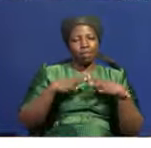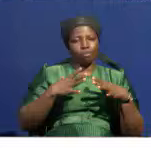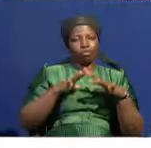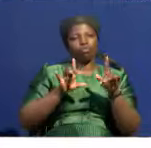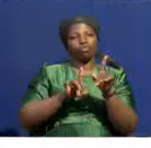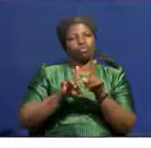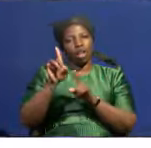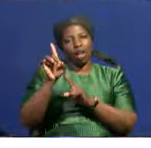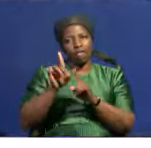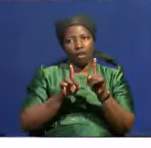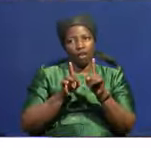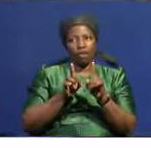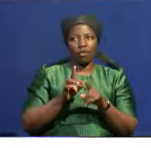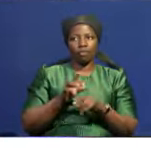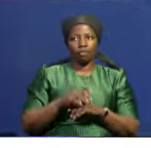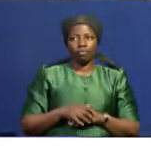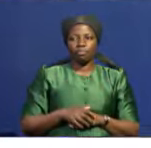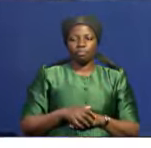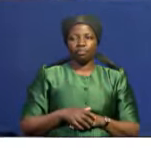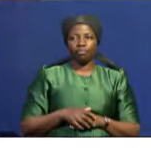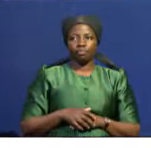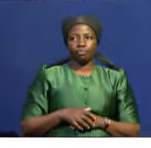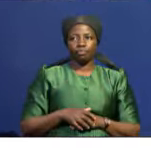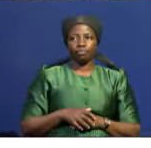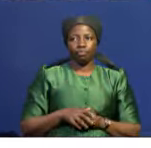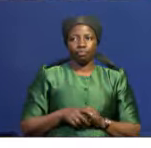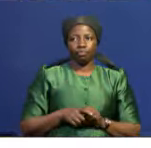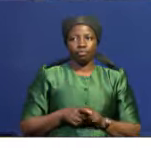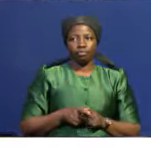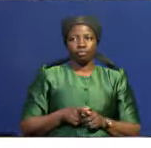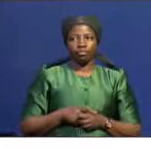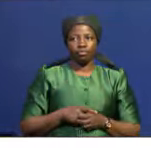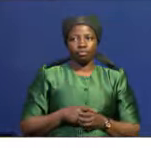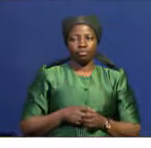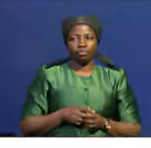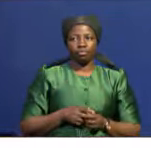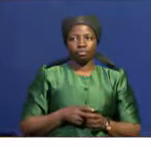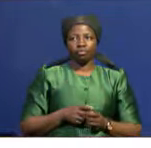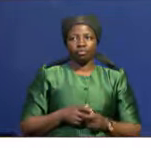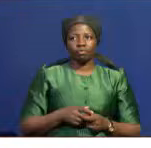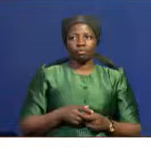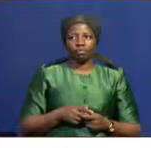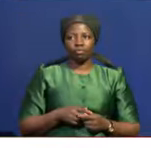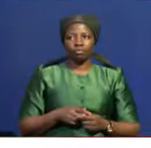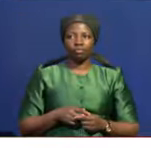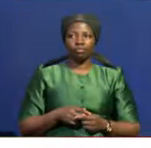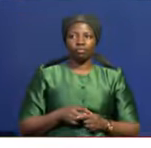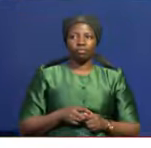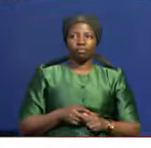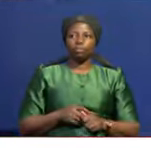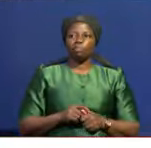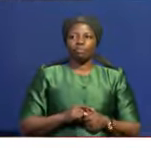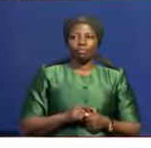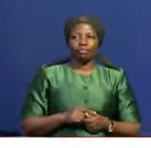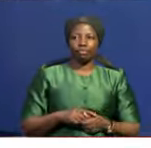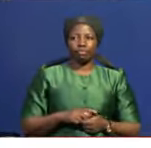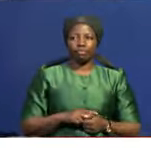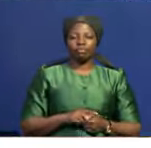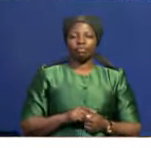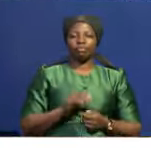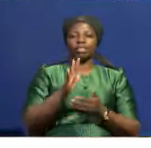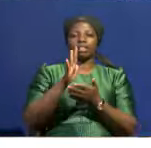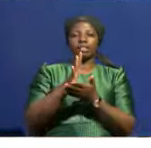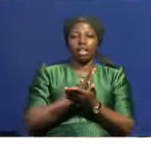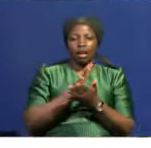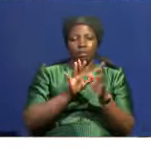bila visa. I think it's really impressive how big the stations are, how fast the trains go. It's really impressive.